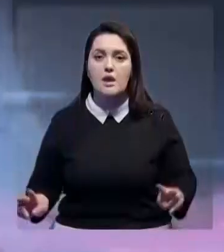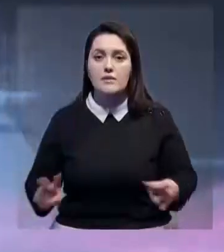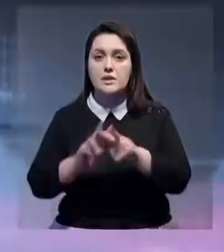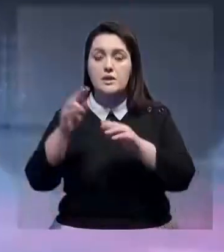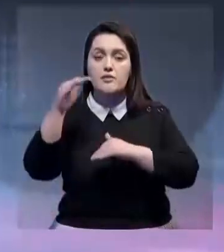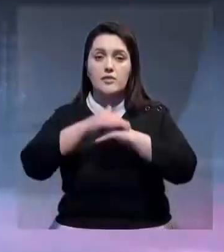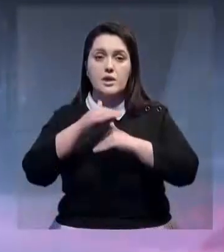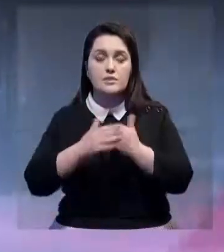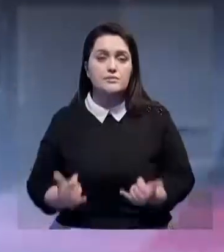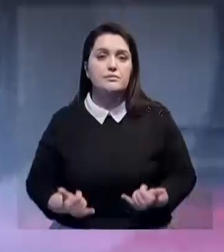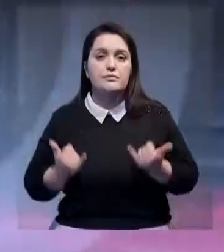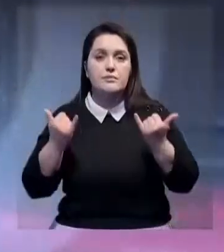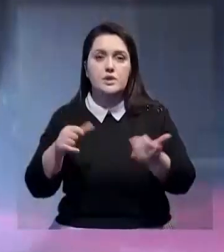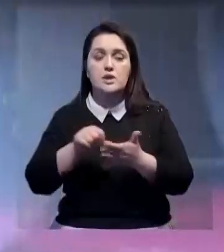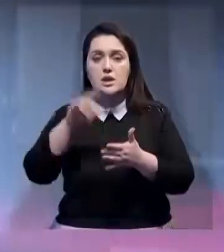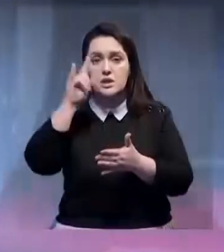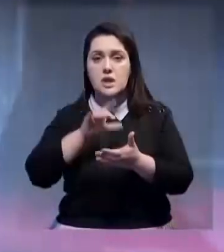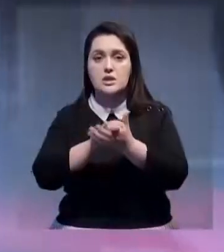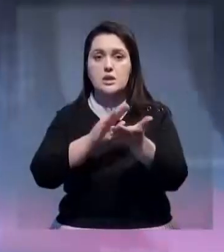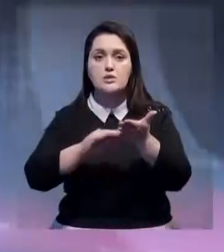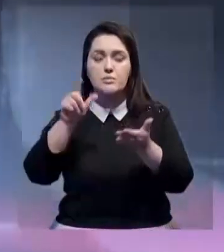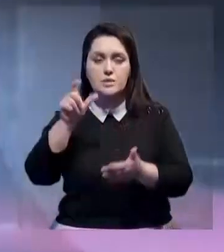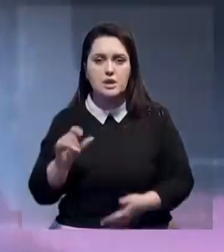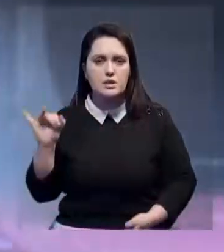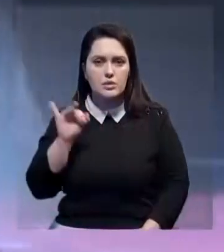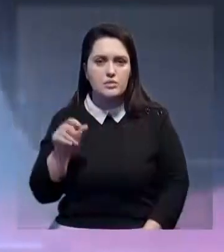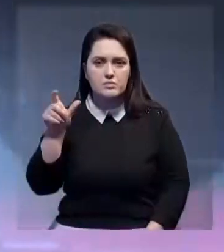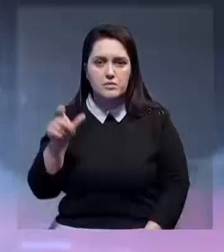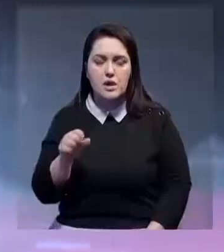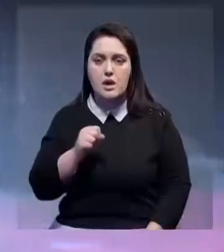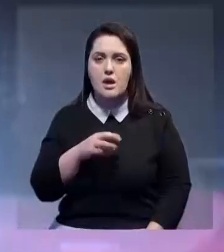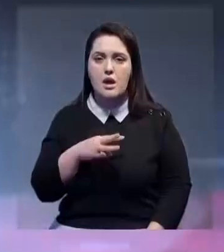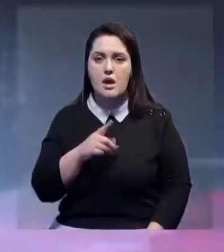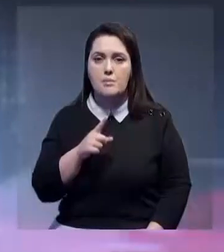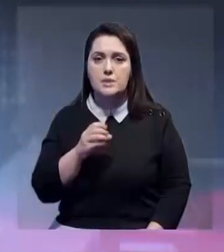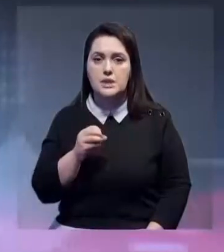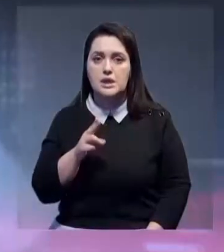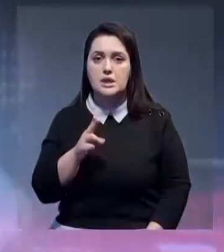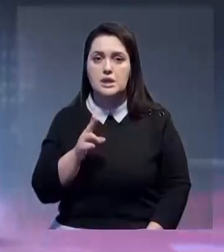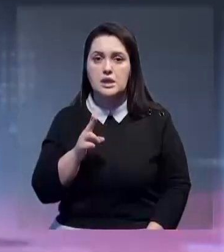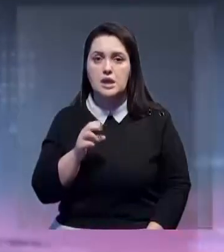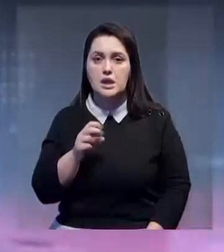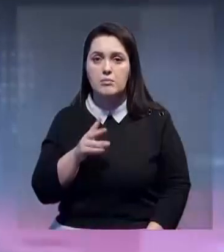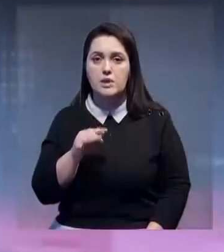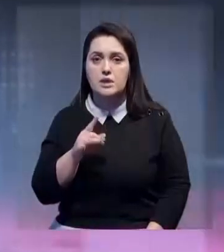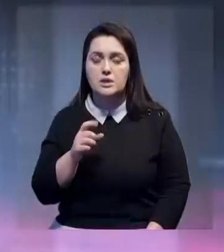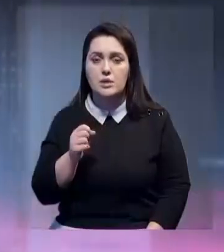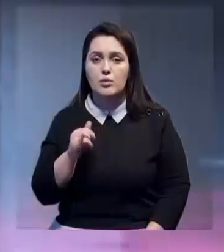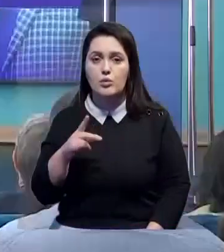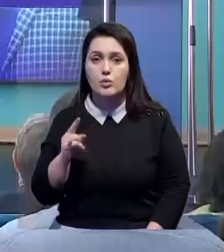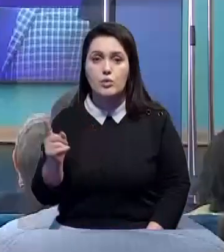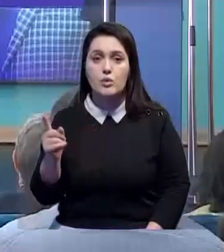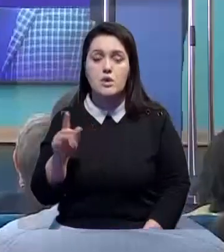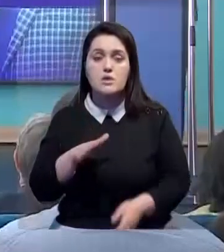В столице прошел вечер памяти члена Казахстанского союза писателей, историка Амзе Калмырзаулы. Сегодня